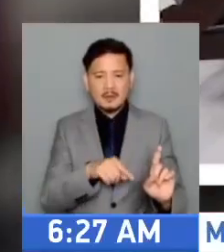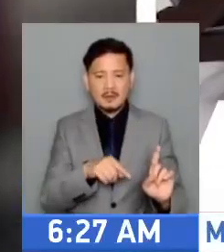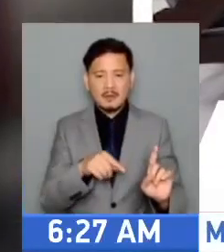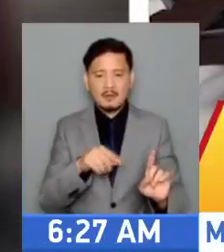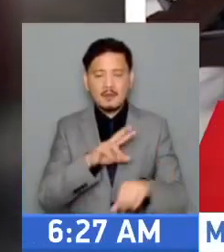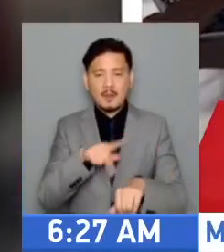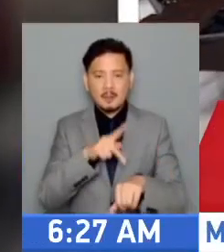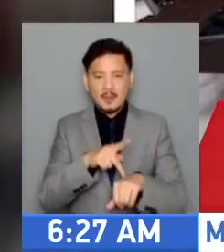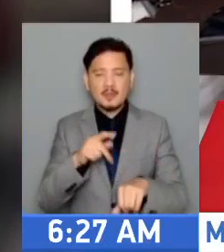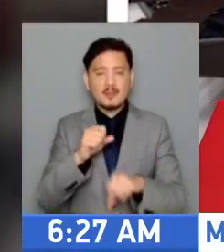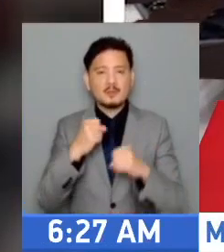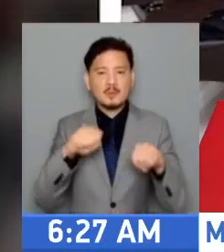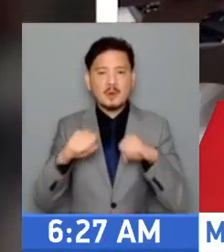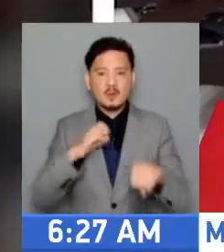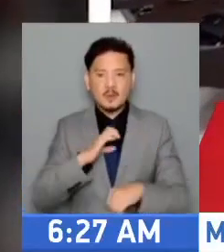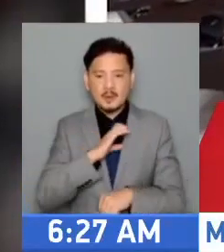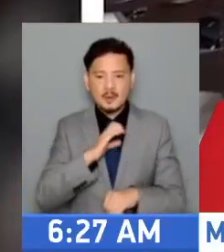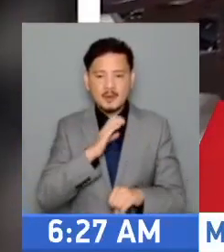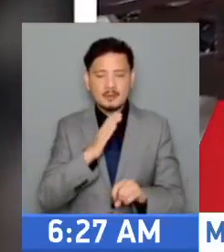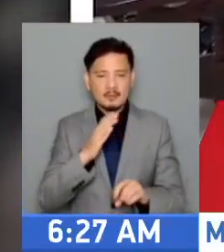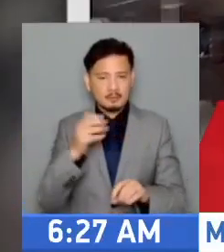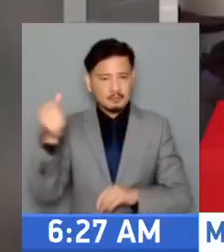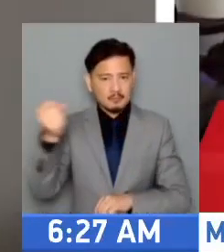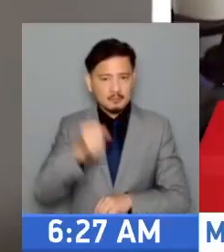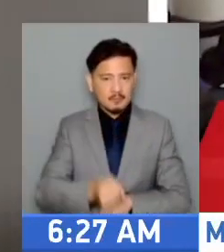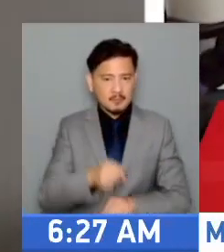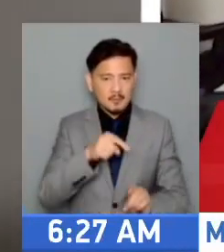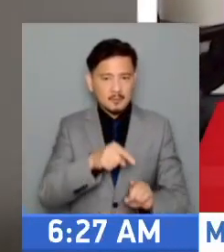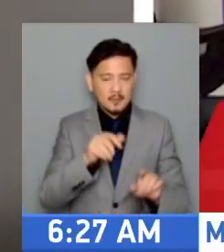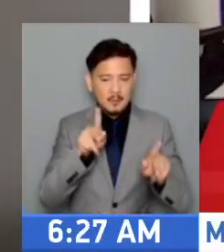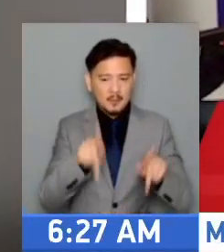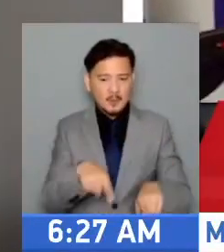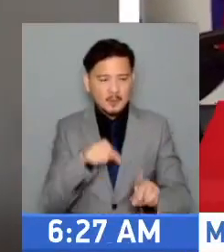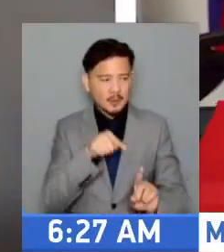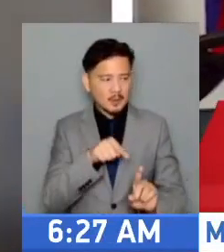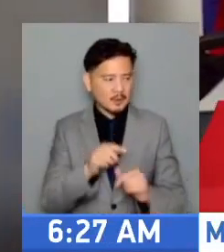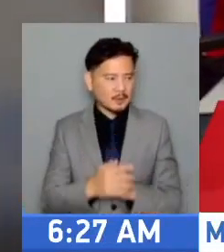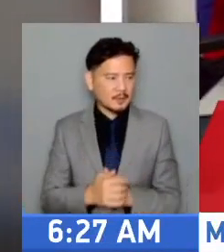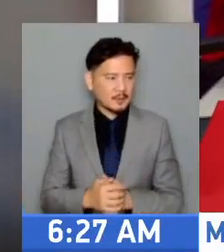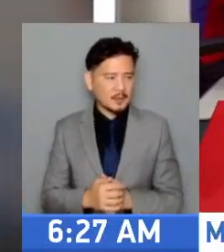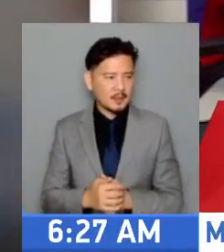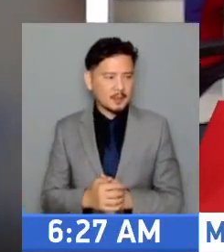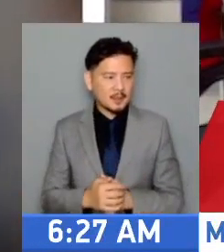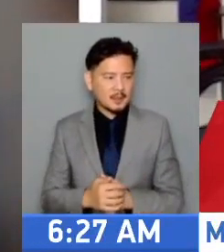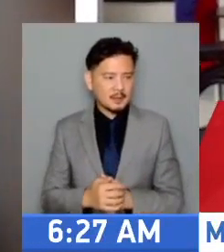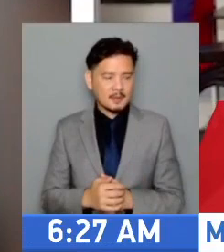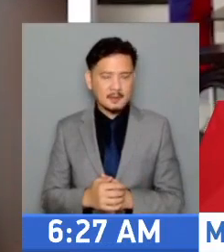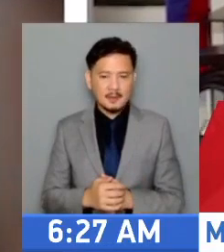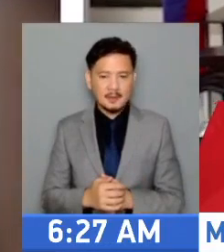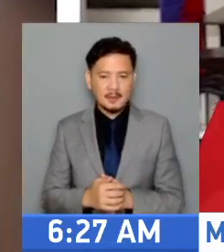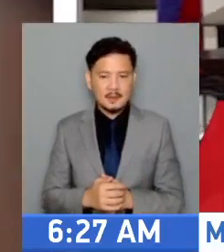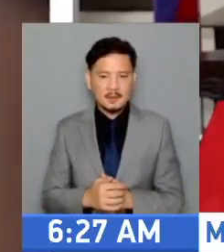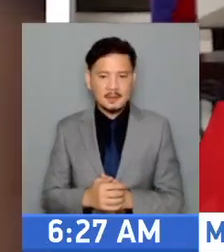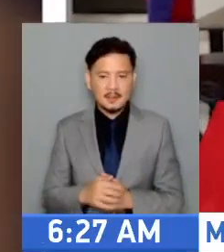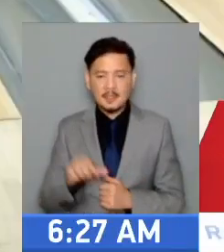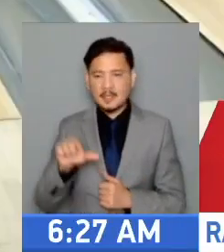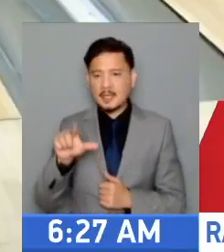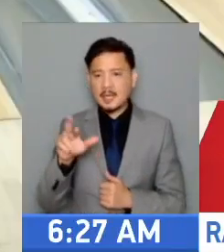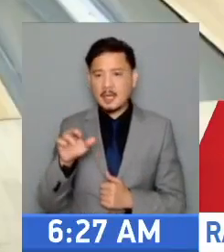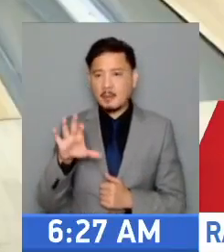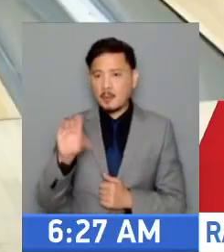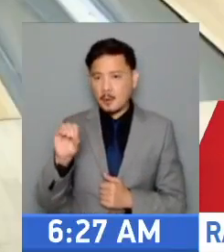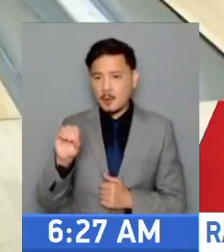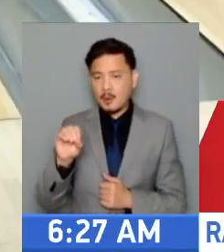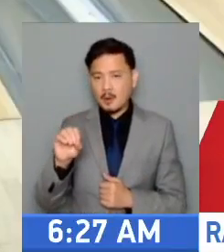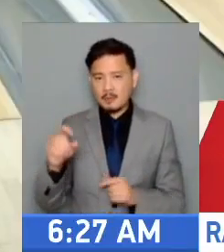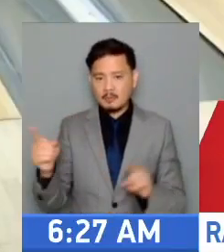yan ng government sports agency kahapon. Welcome naman siya ni Executive Director Attorney Guillermo Iroy Jr. Nakilala si Coo sa husay niya